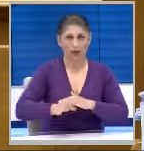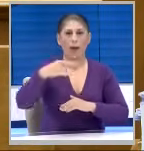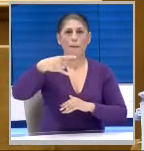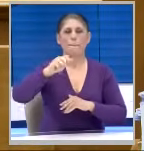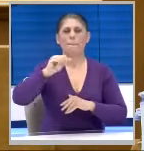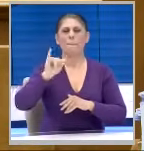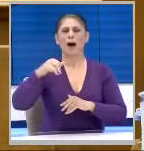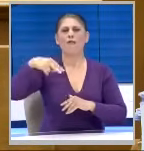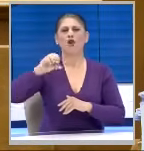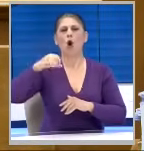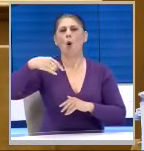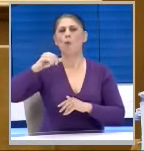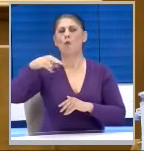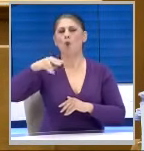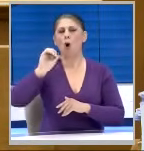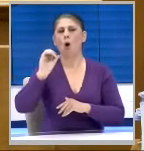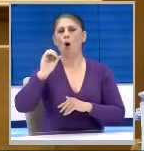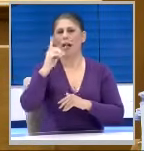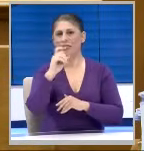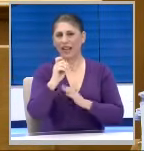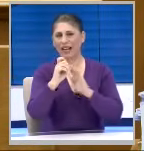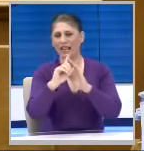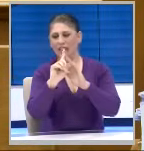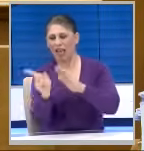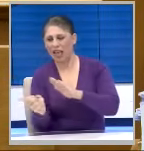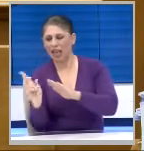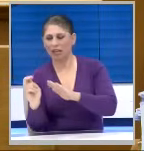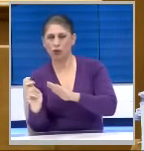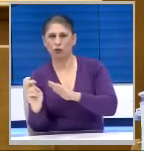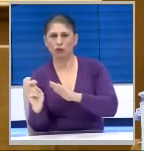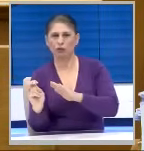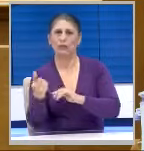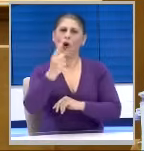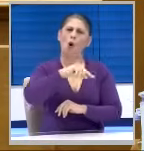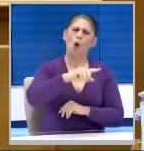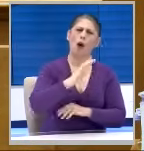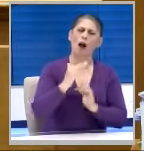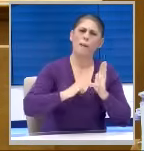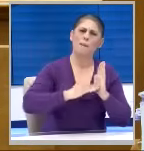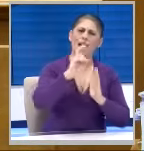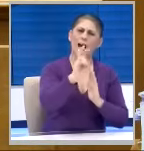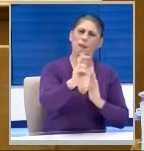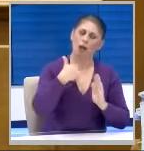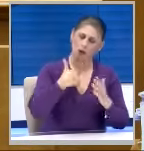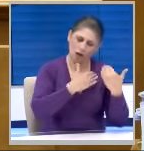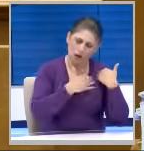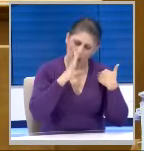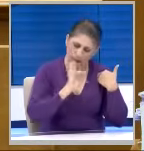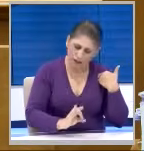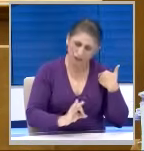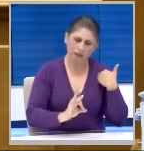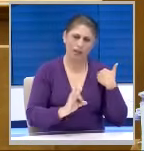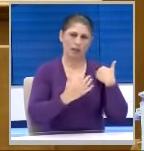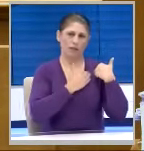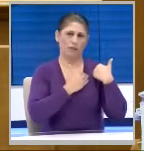είναι περί 10:20 και του χαμηλού περί 10 και 10 αναλαμβάνω την αντικειμενική ευθύνη που με